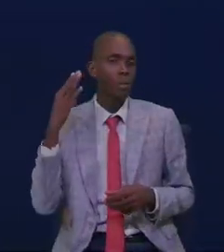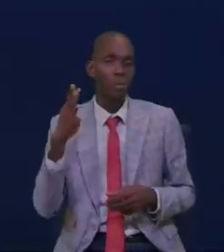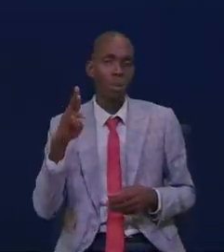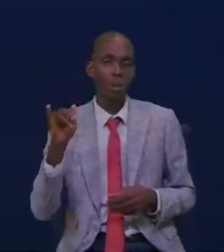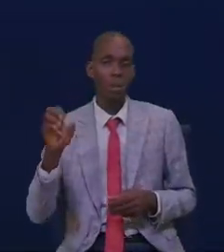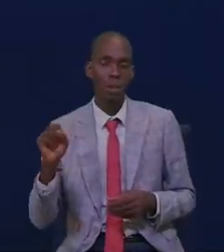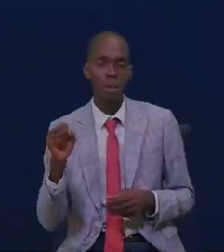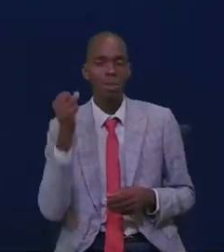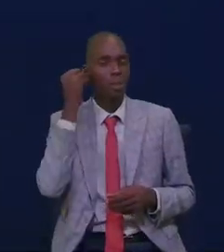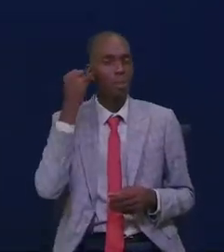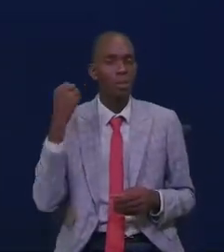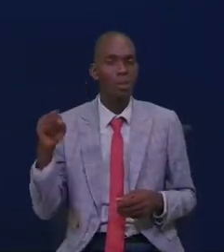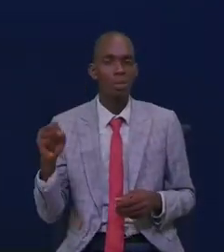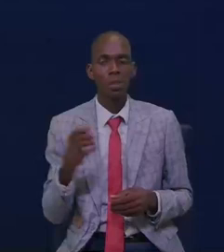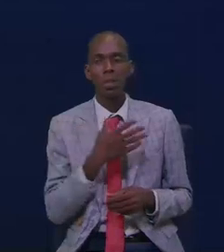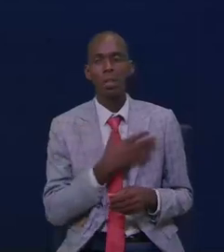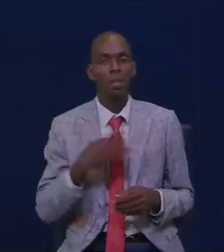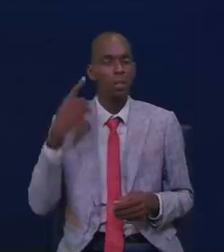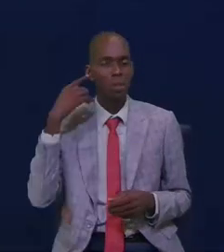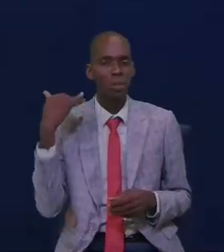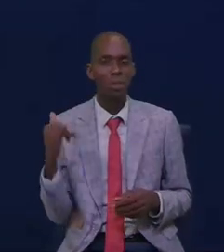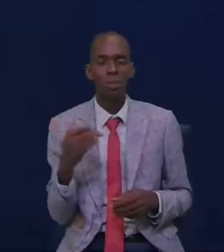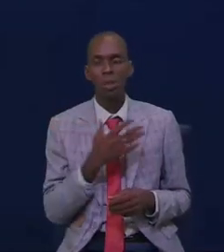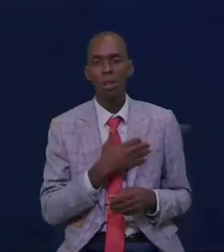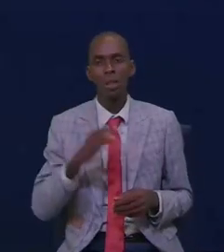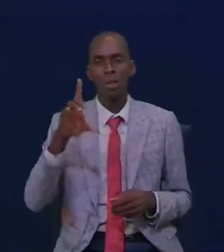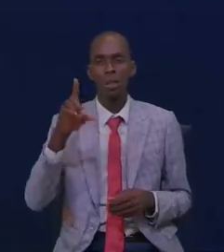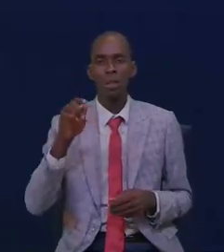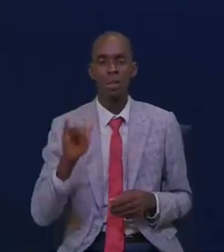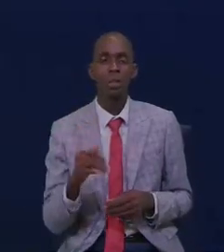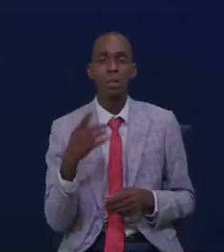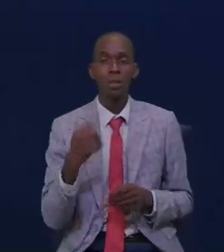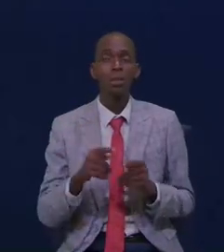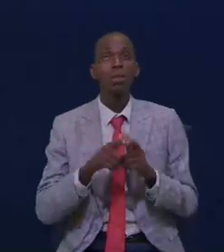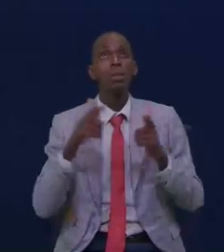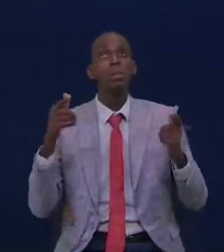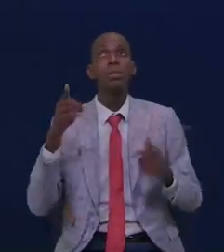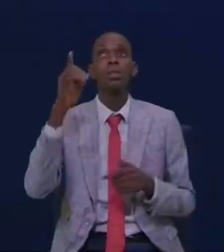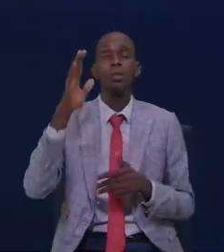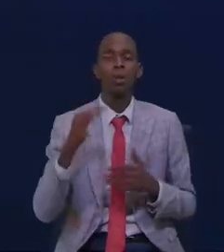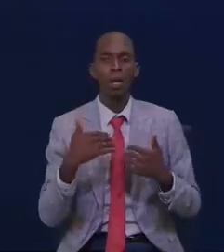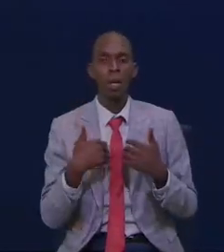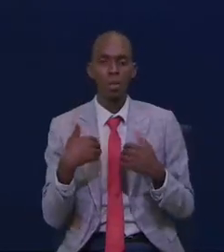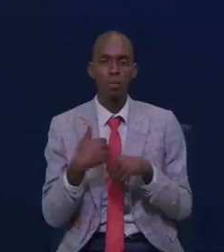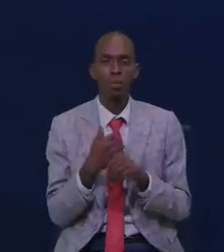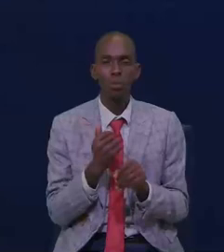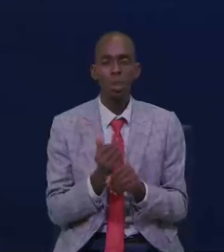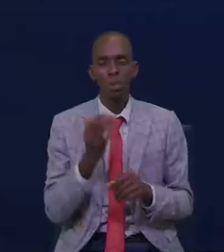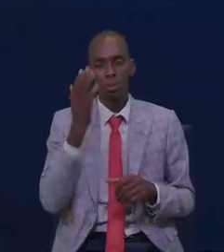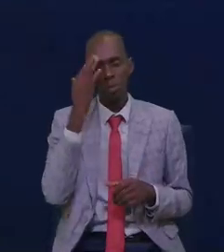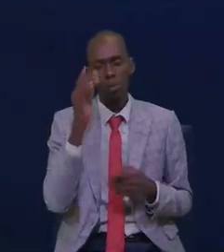l'argile, l'argent et l'or. Le grand Dieu a fait connaître au roi ce qui,